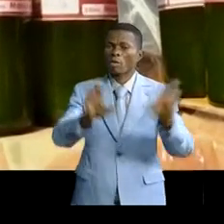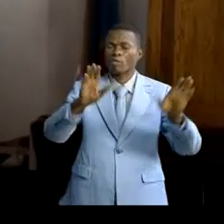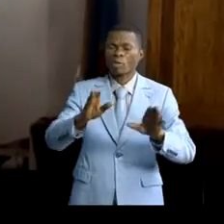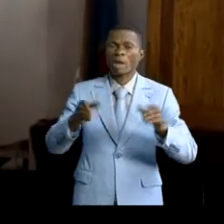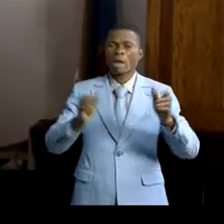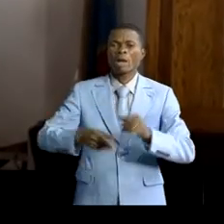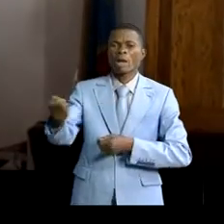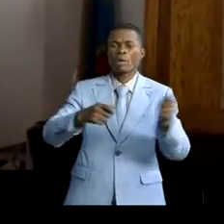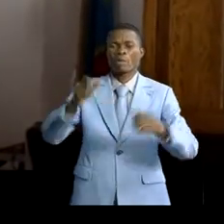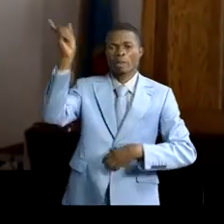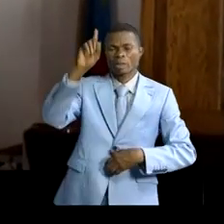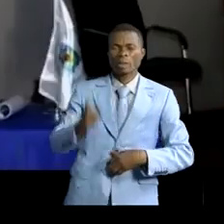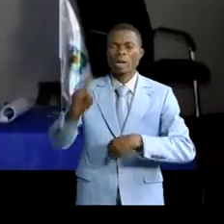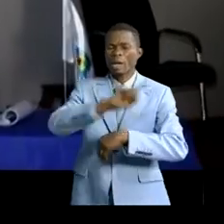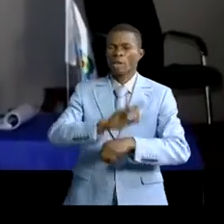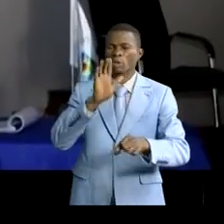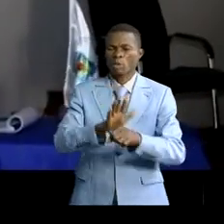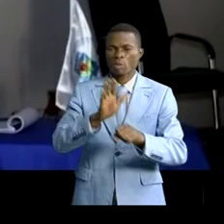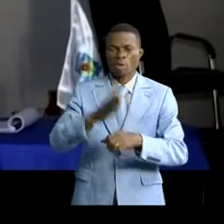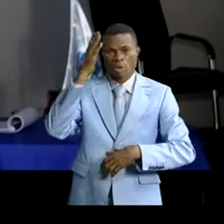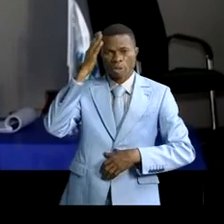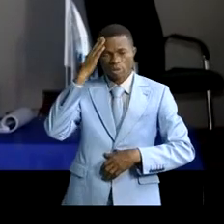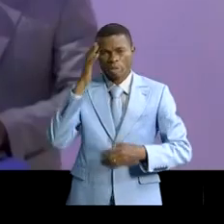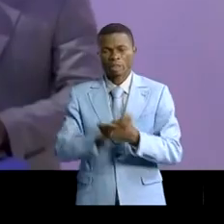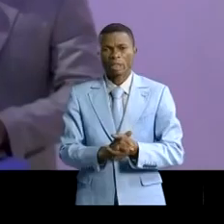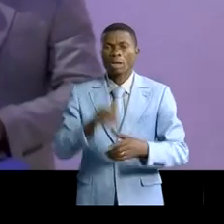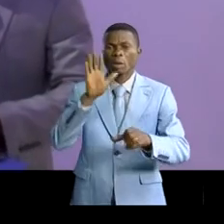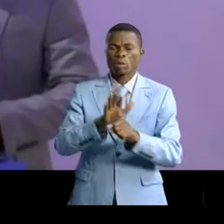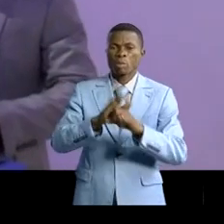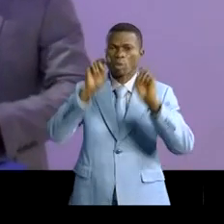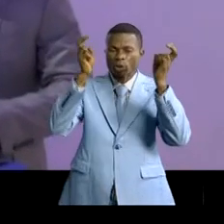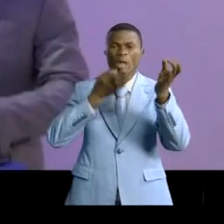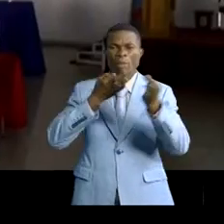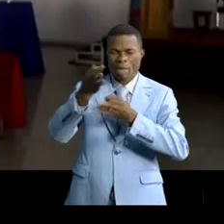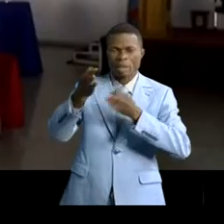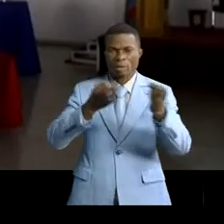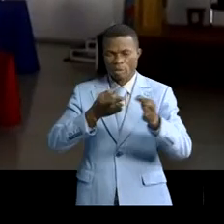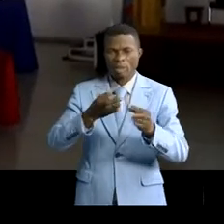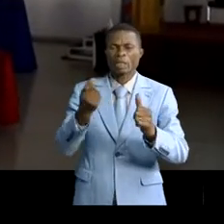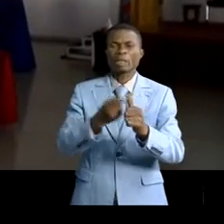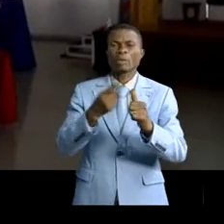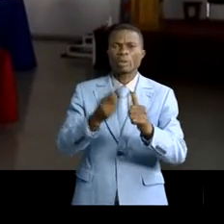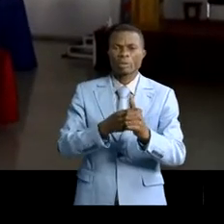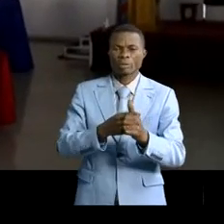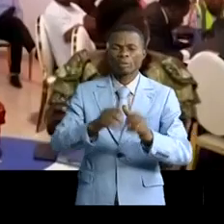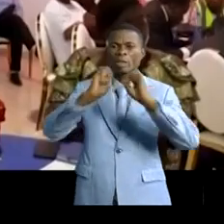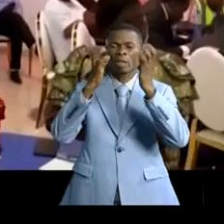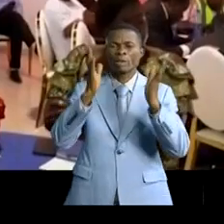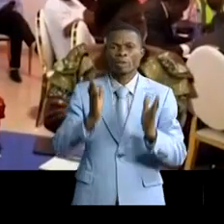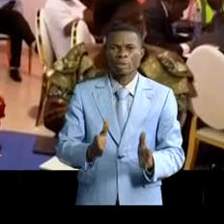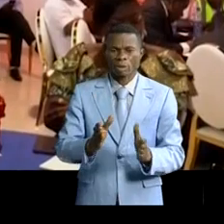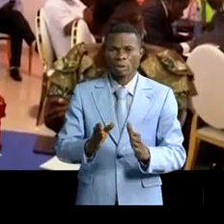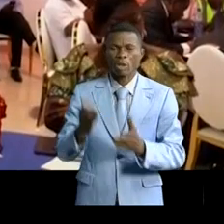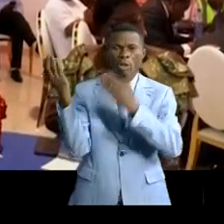africain. Une journée riche en connaissances au cours de laquelle plusieurs thèmes ont été décortiqués, à savoir l'entrepreneuriat, le